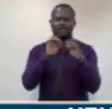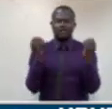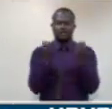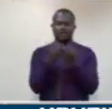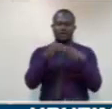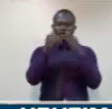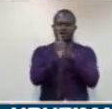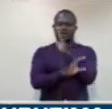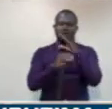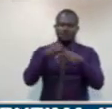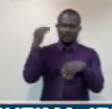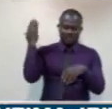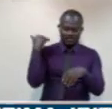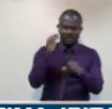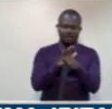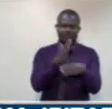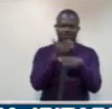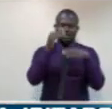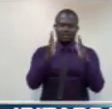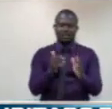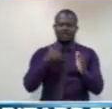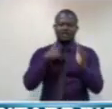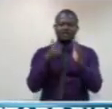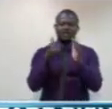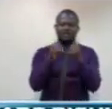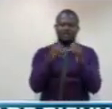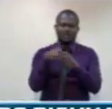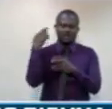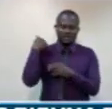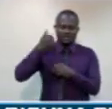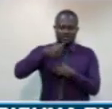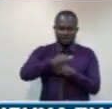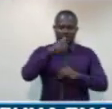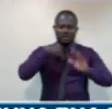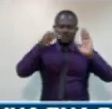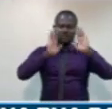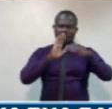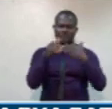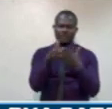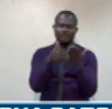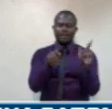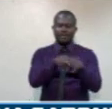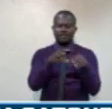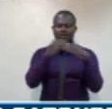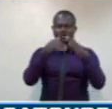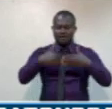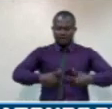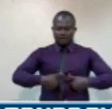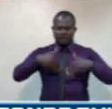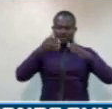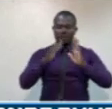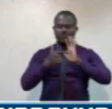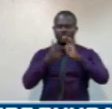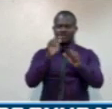ubuyobozi bw'igihugu muri icyo gihe by'umwihariko ministeri yari ifite imikino mu nshingano zayo babigizemo uruhare, nk'iyayoboraga urubyiruko